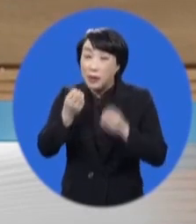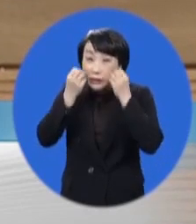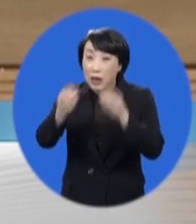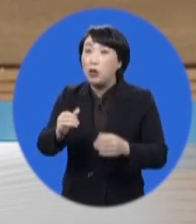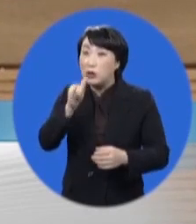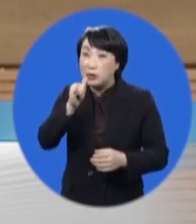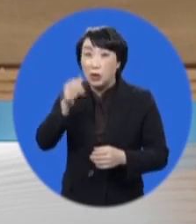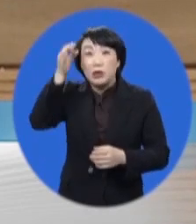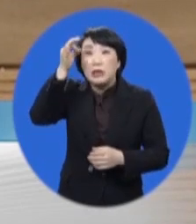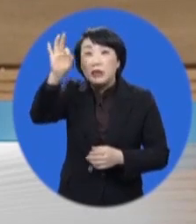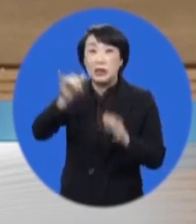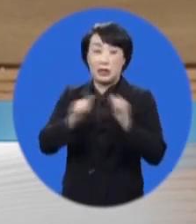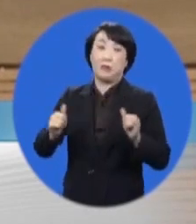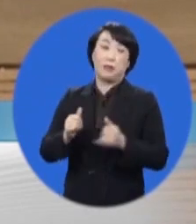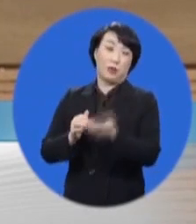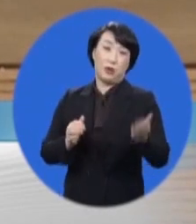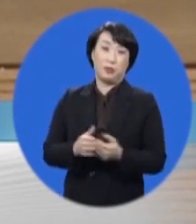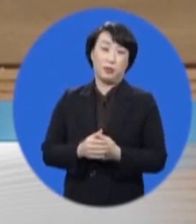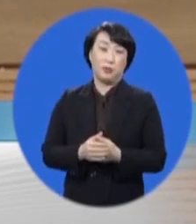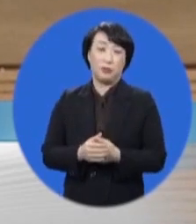것이 있다고 인정하는 사람은